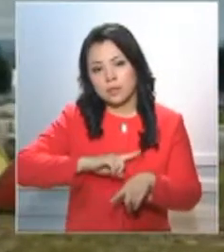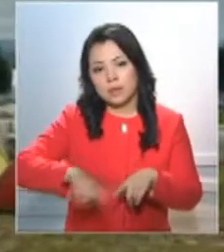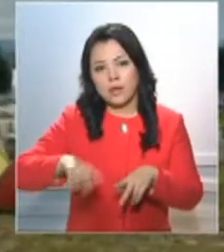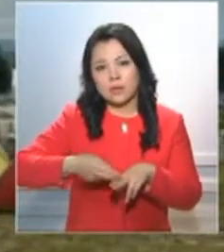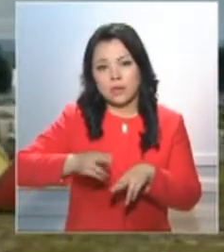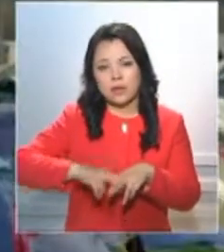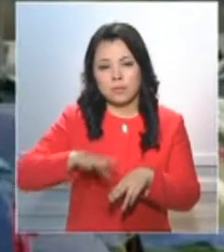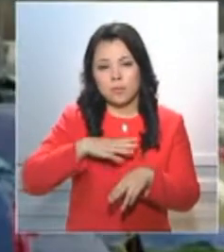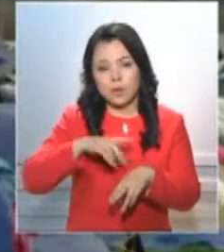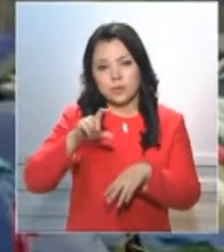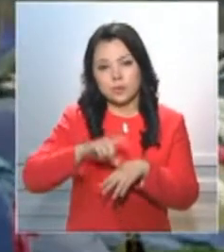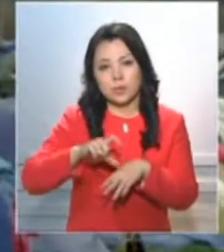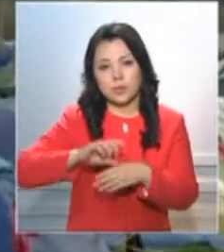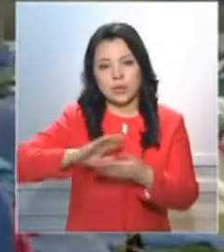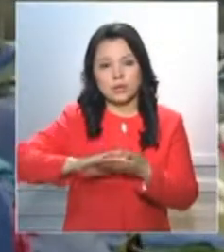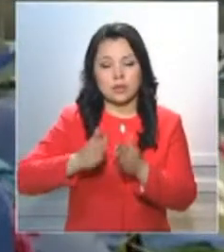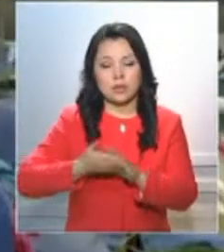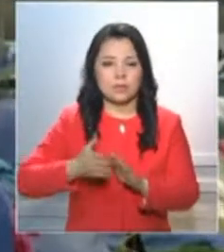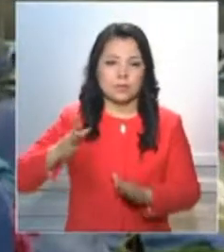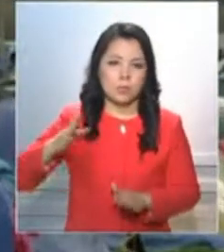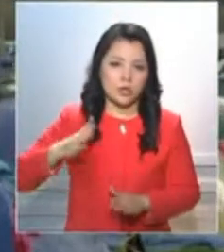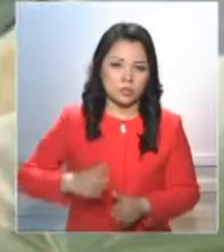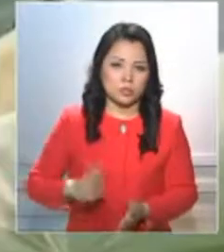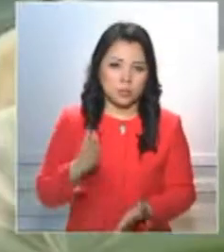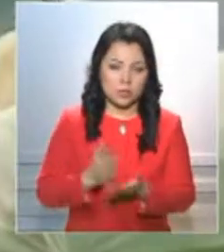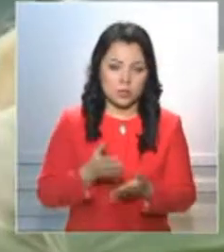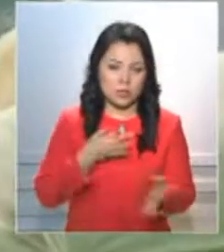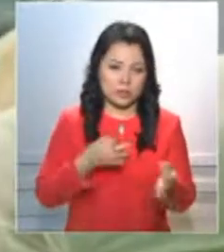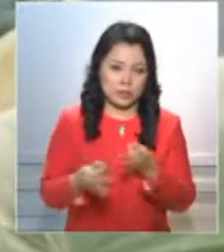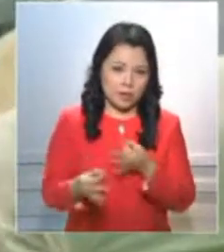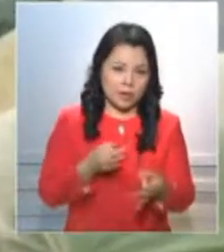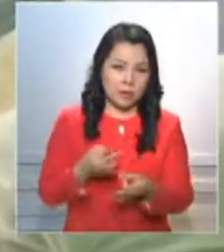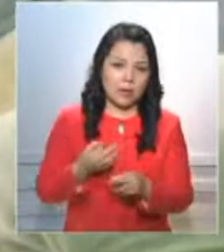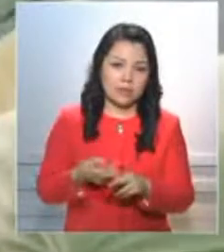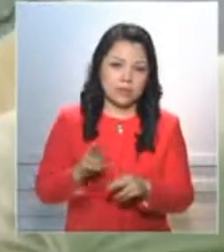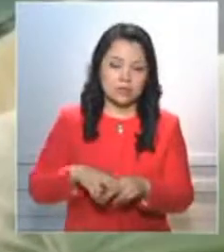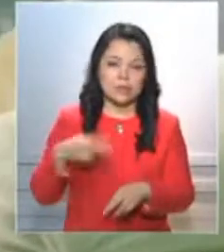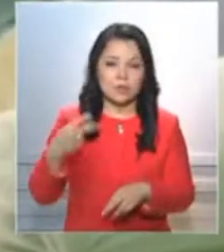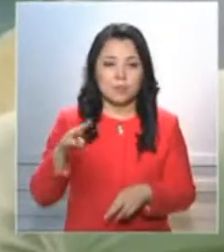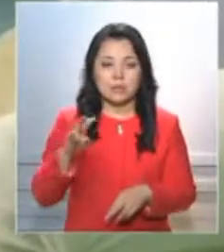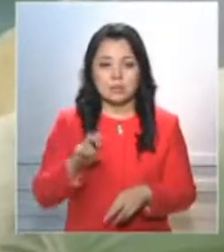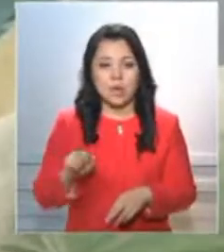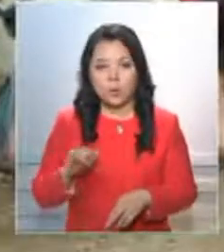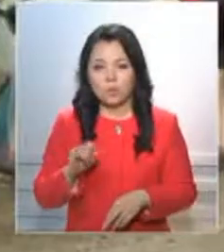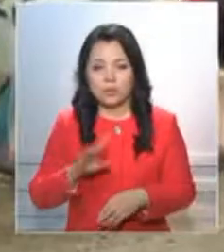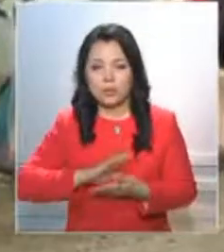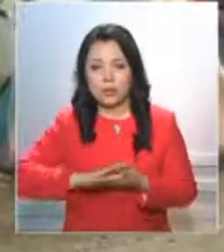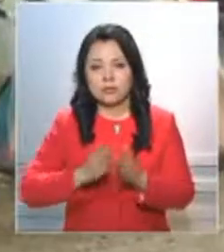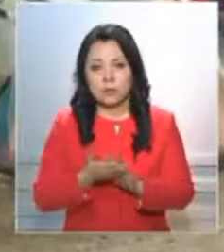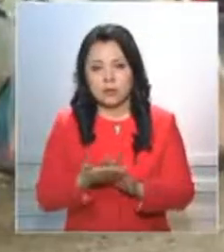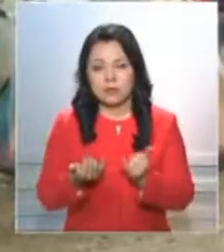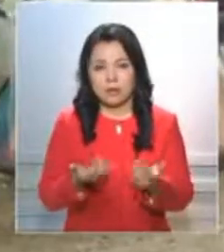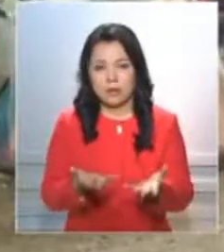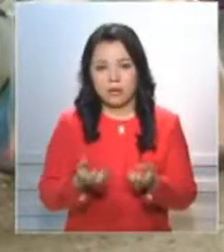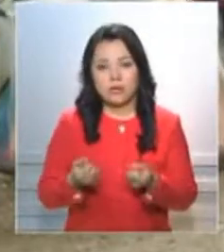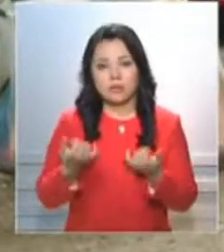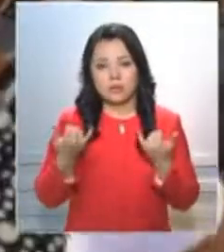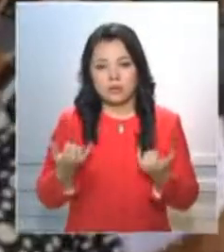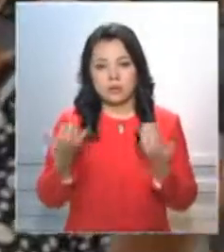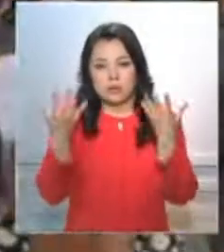елдері ақыры Түркиямен келіссөз жүргізуге мәжбүр болды. 20-шы наурызда қол жеткізген келісім бүгіннен бастап күшіне енді. Құжат